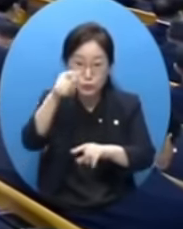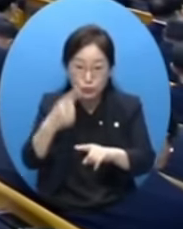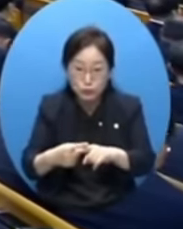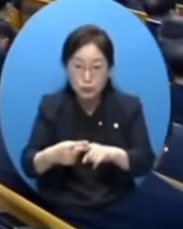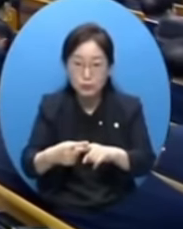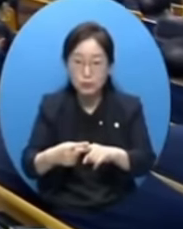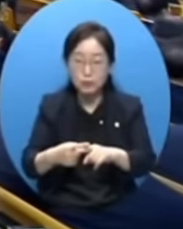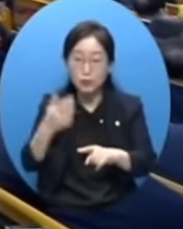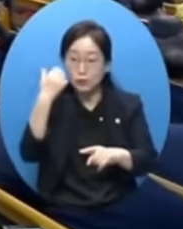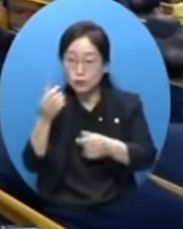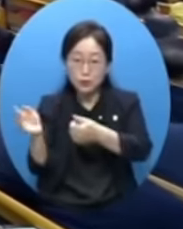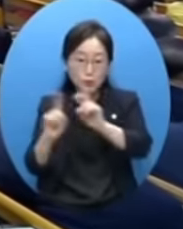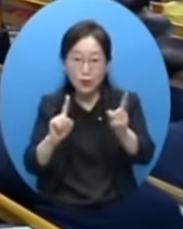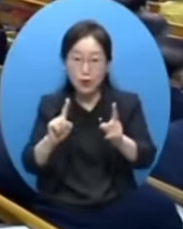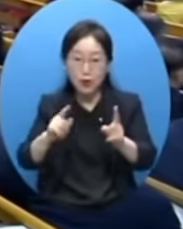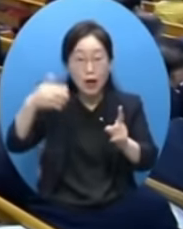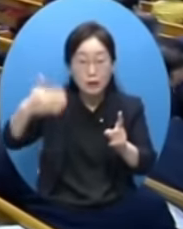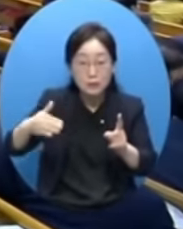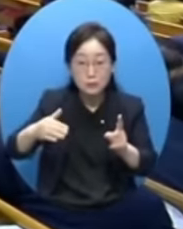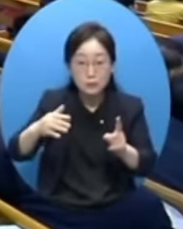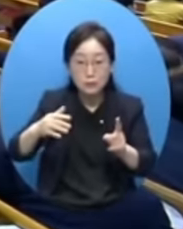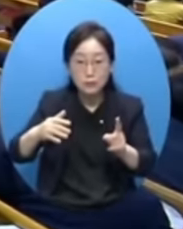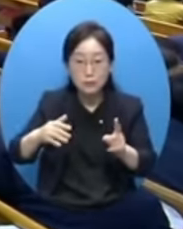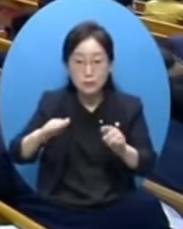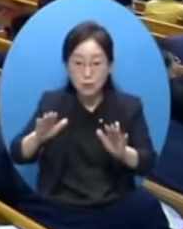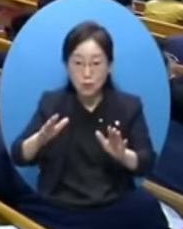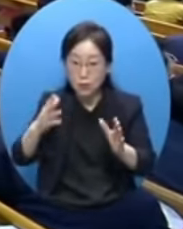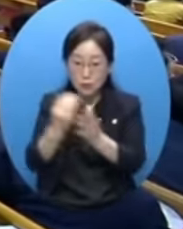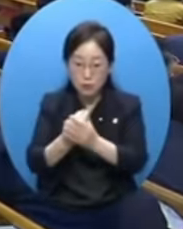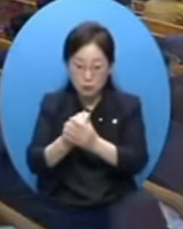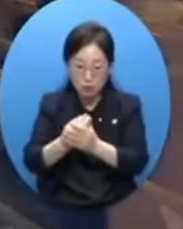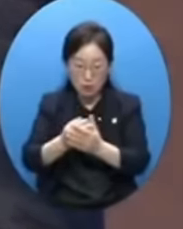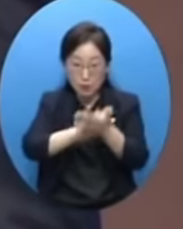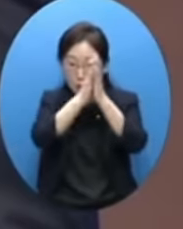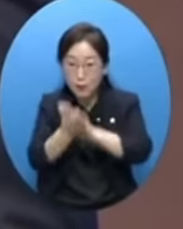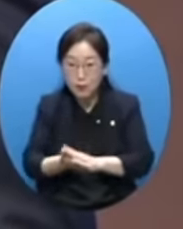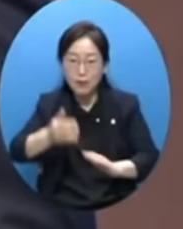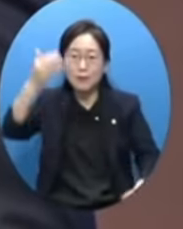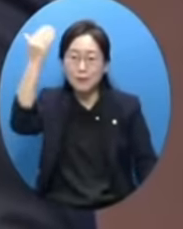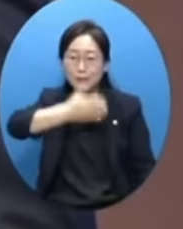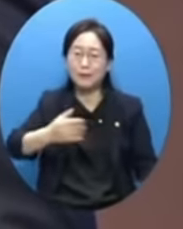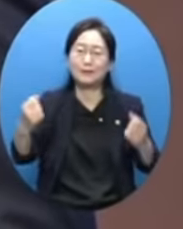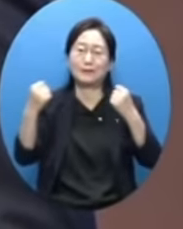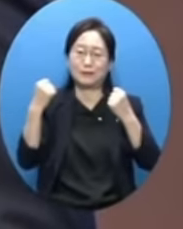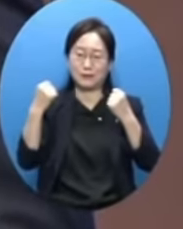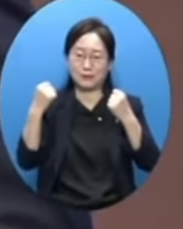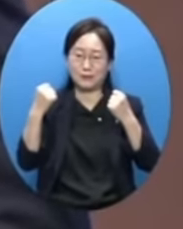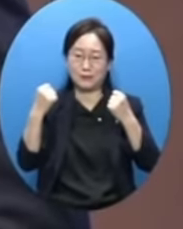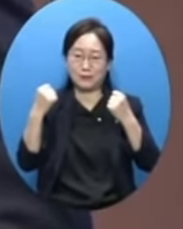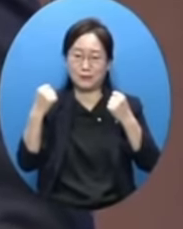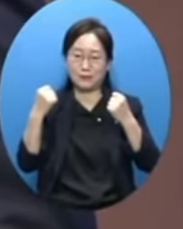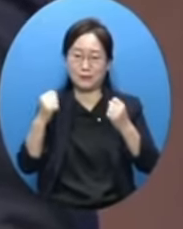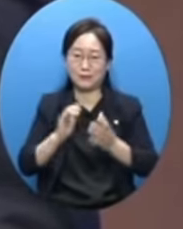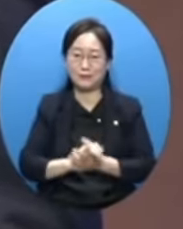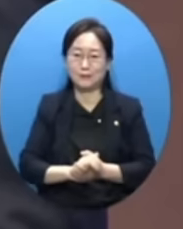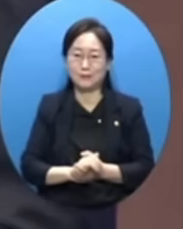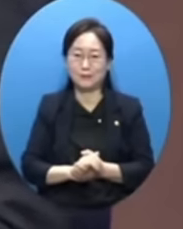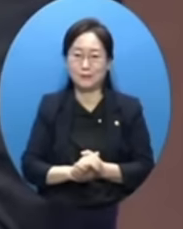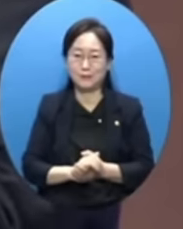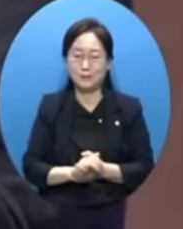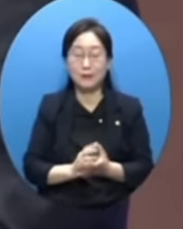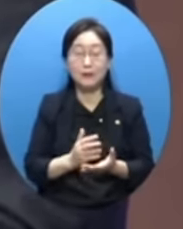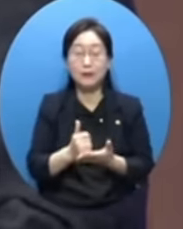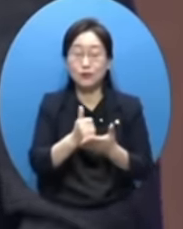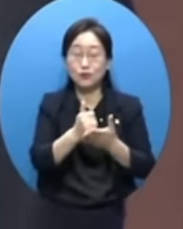그 누구도 고치 못한 한센병에서 완전히 고침을 받고 건강함으로 회복되게 되었습니다.